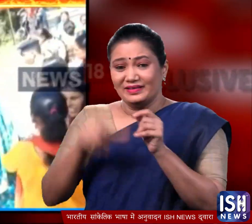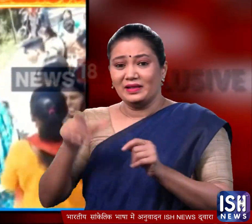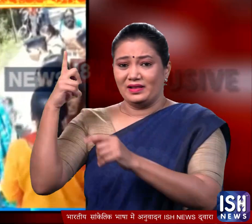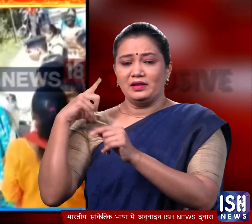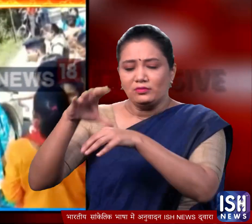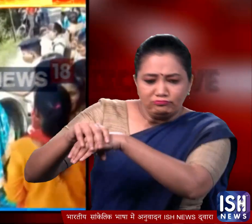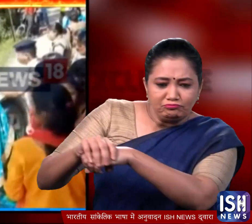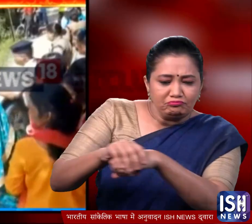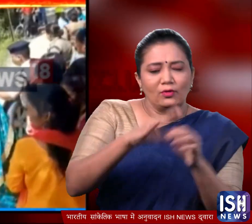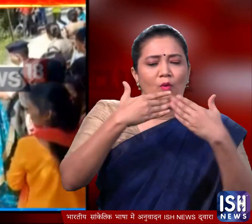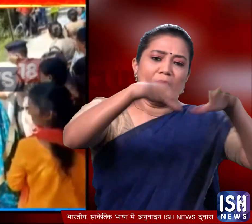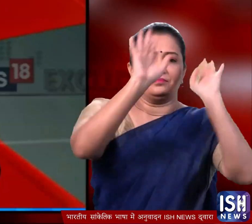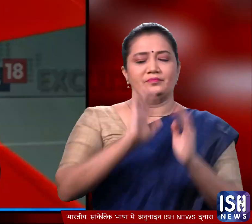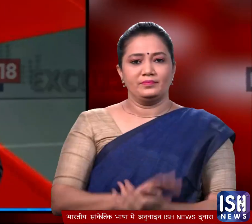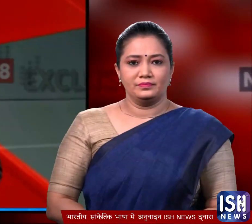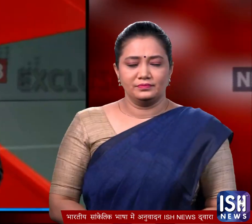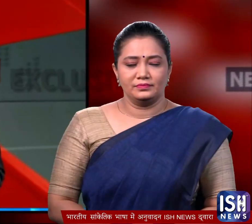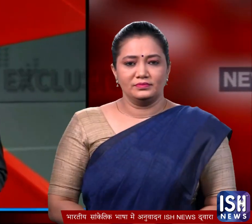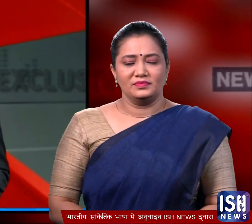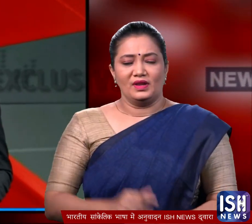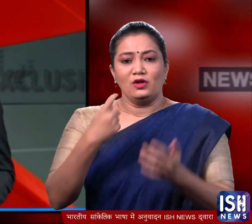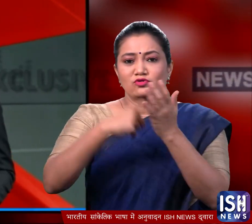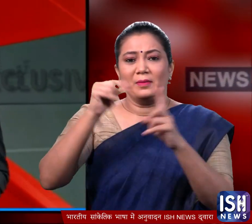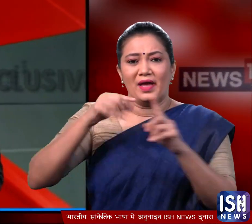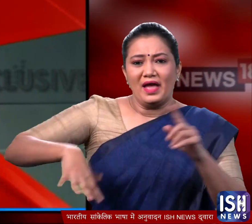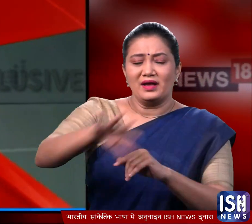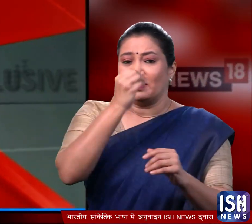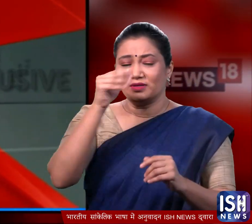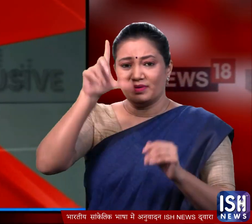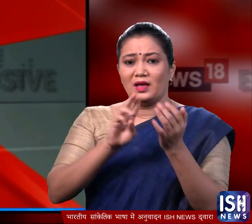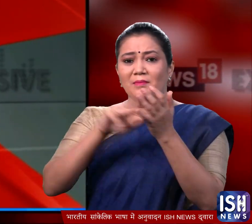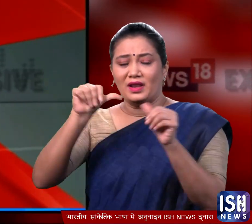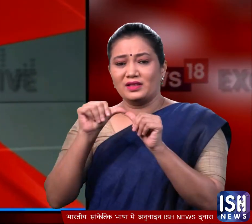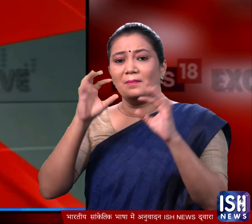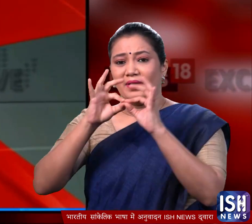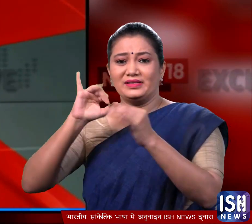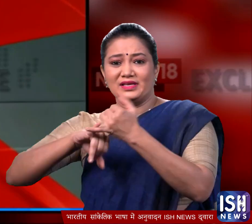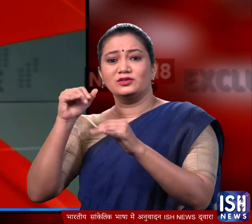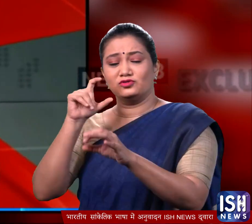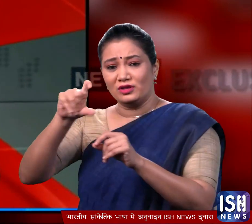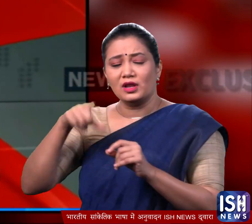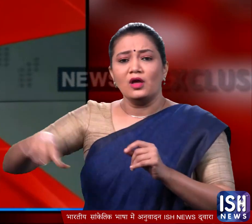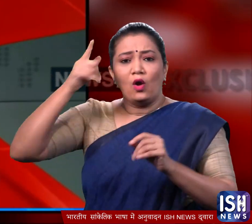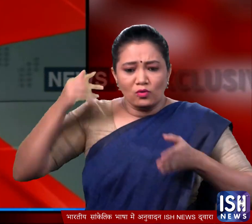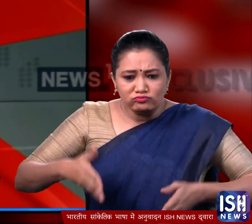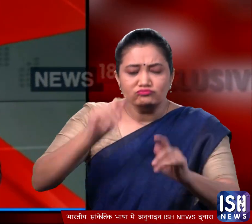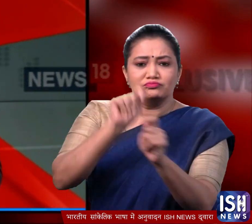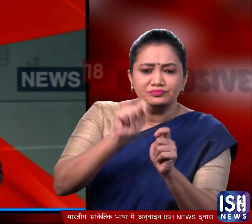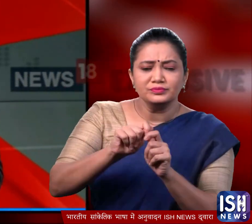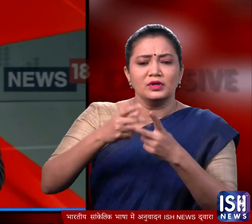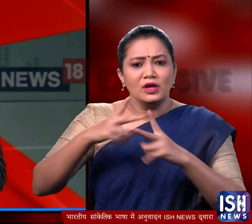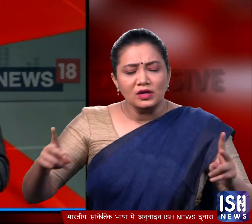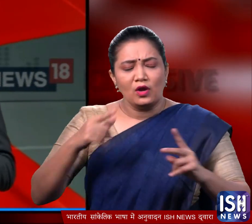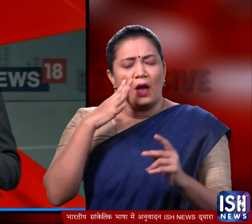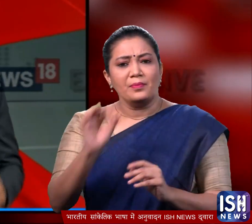बीजेपी विधायक को वहां से भेज दिया। सौभाग्य की एक बात है कि रुद्रप्रयाग के बीजेपी विधायक भरत सिंह चौधरी अपने इलाके में सड़कें बनवाने को